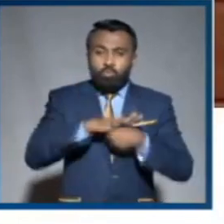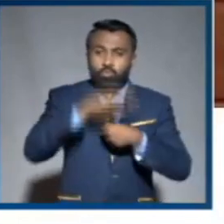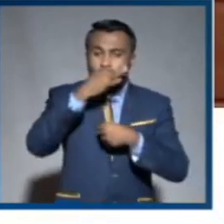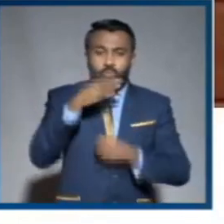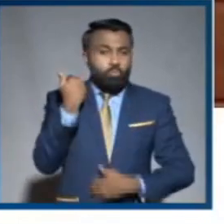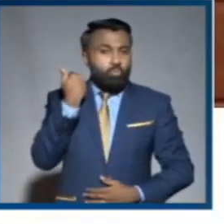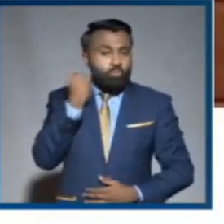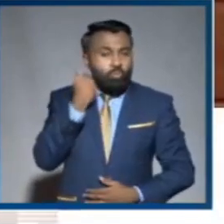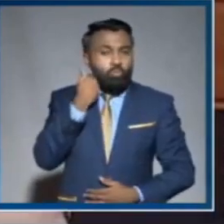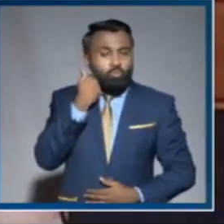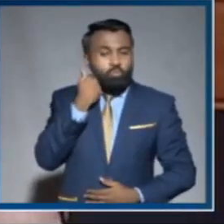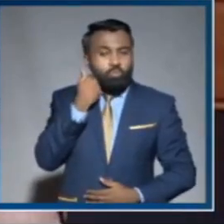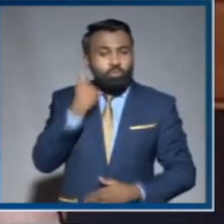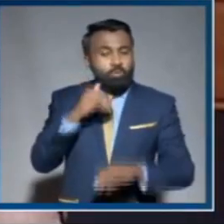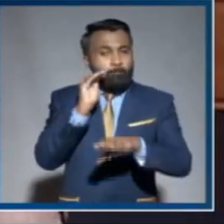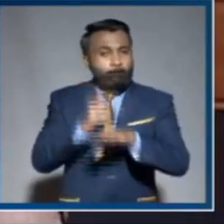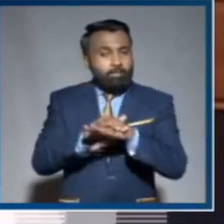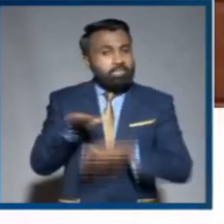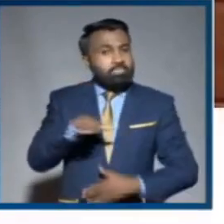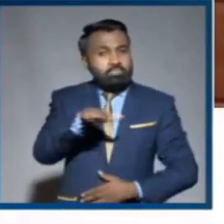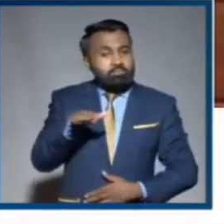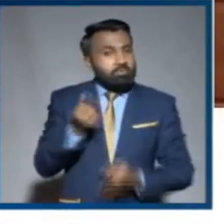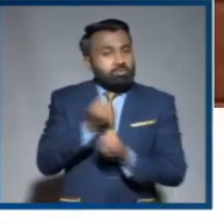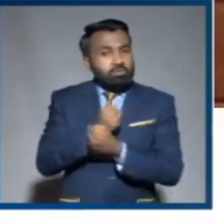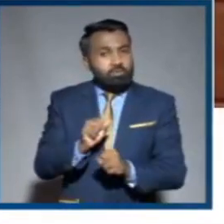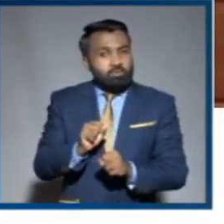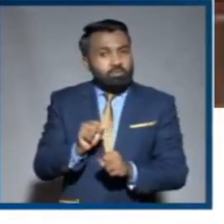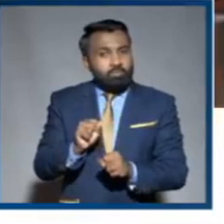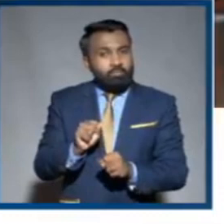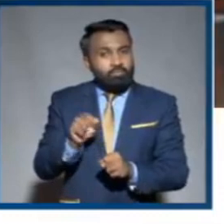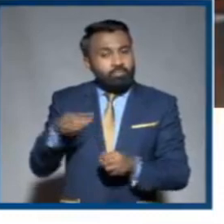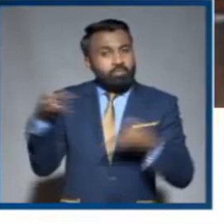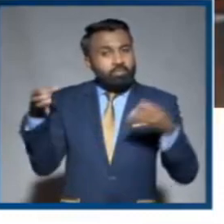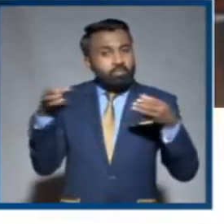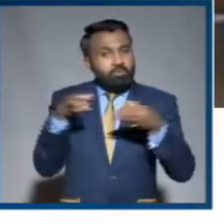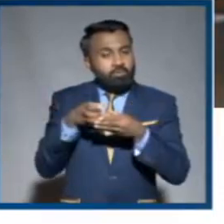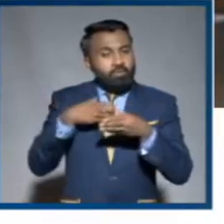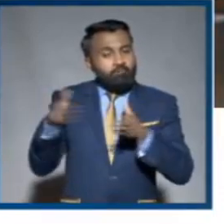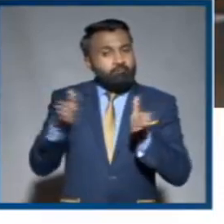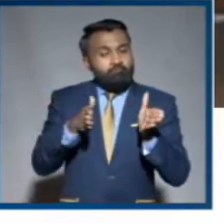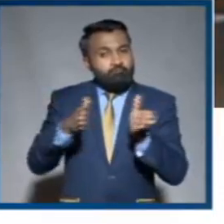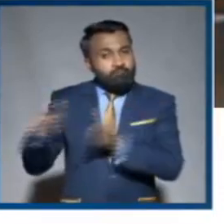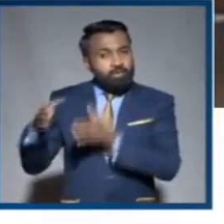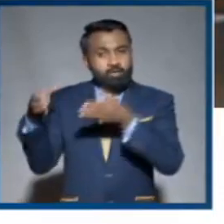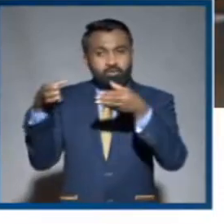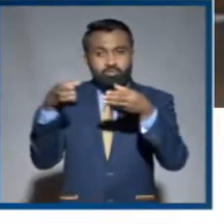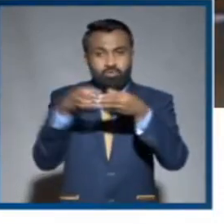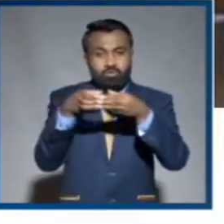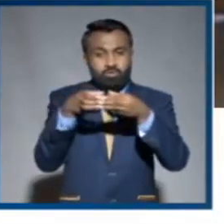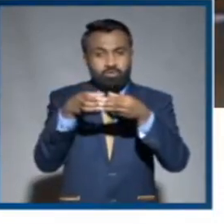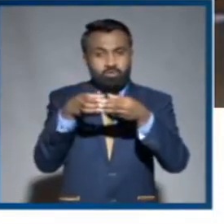මේ රෝගීන් නැති වෙන්නේ සමාජයෙන් නෙමෙයි අසරත් මේ රෝගීන් ඇති වෙන්නේ අර වෙන් කරපු අයගෙන් දැන් ක්ලස්ටර් එකක්